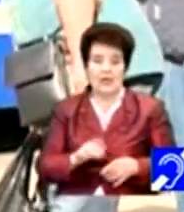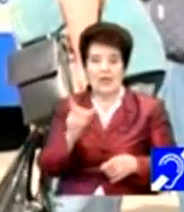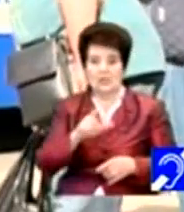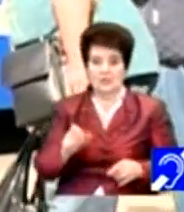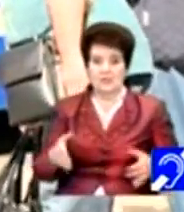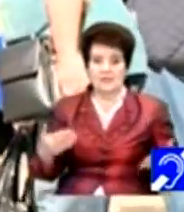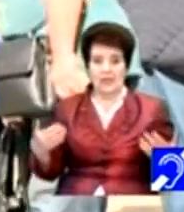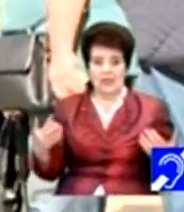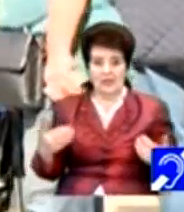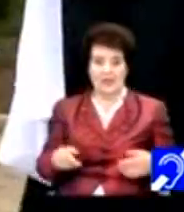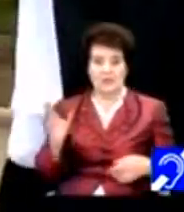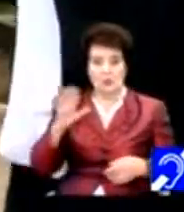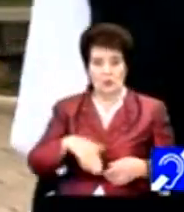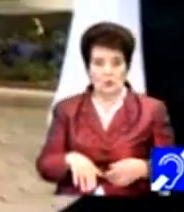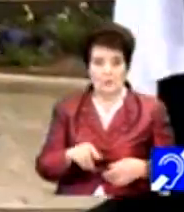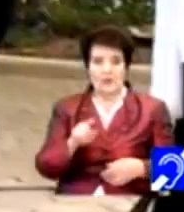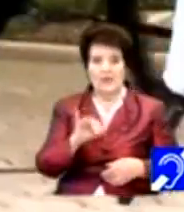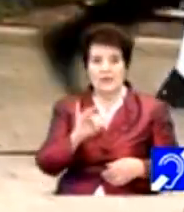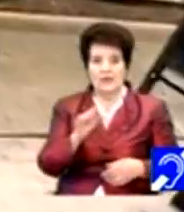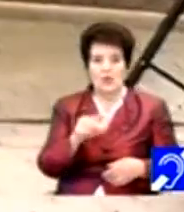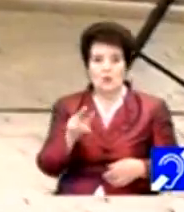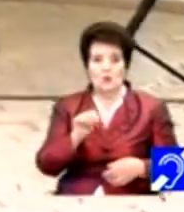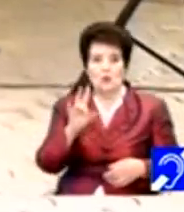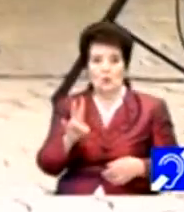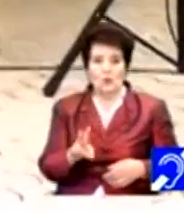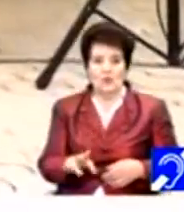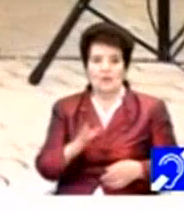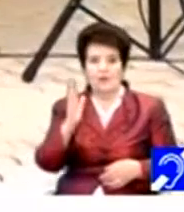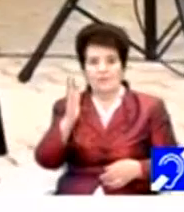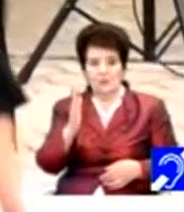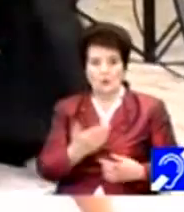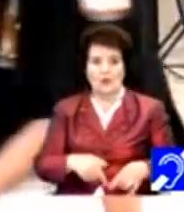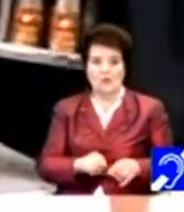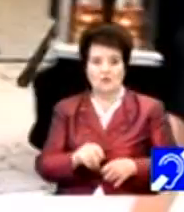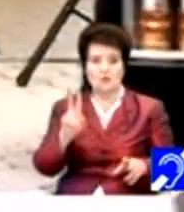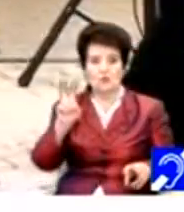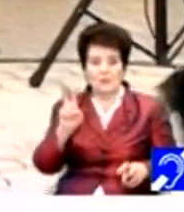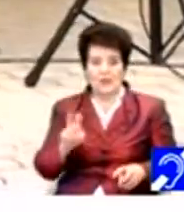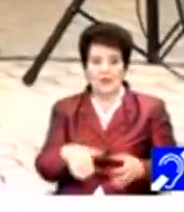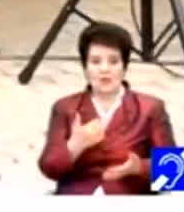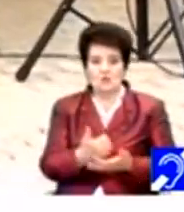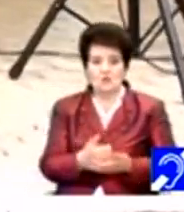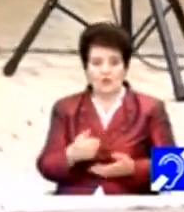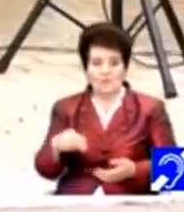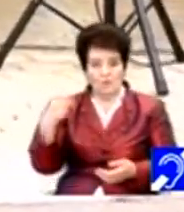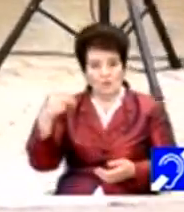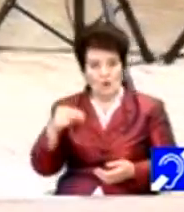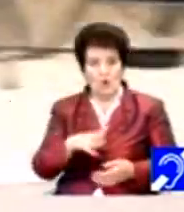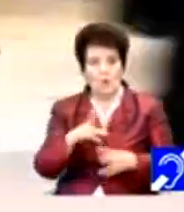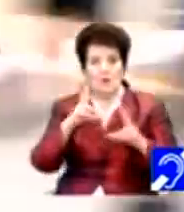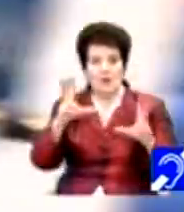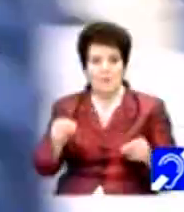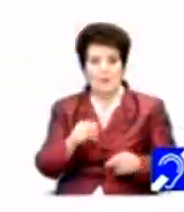de-a binelea, mai ales după ce și Igor Dodon s-a arătat îngăduitor la acest subiect. Șeful statului a fost surprins cum le